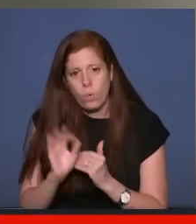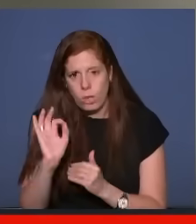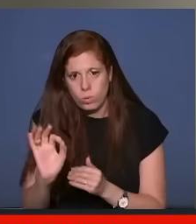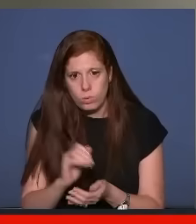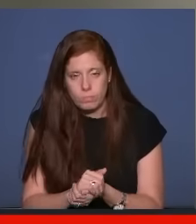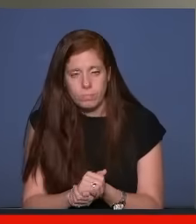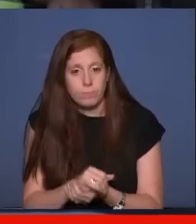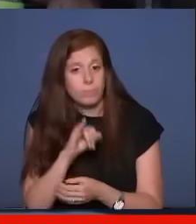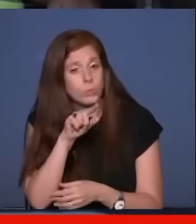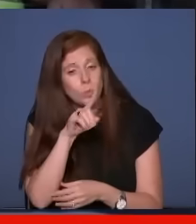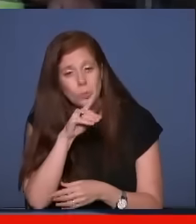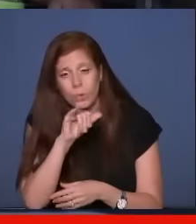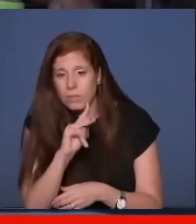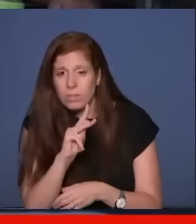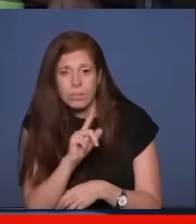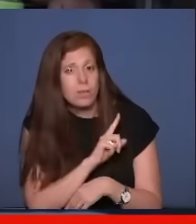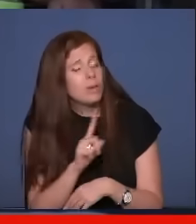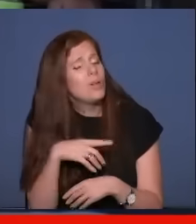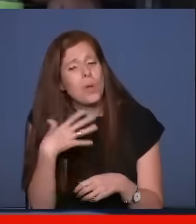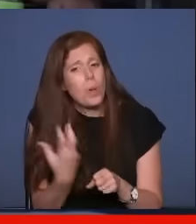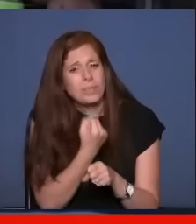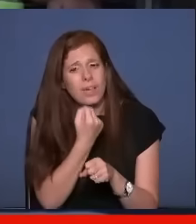לא זכית להיכנס לחופה.